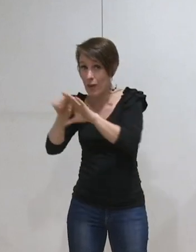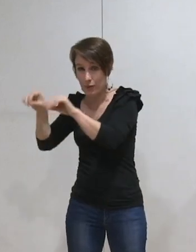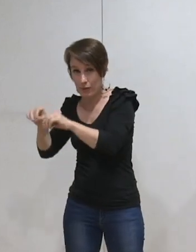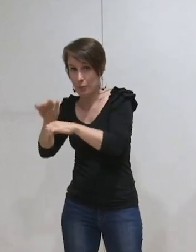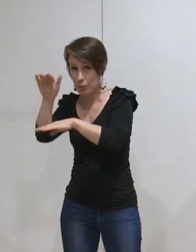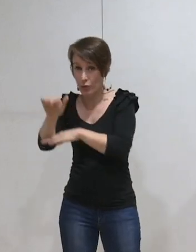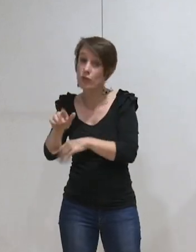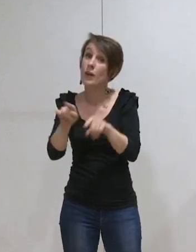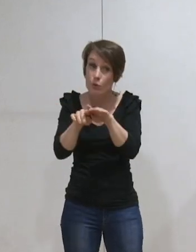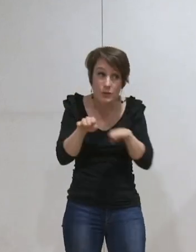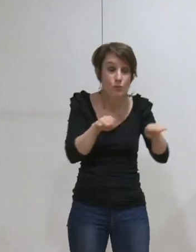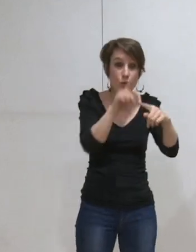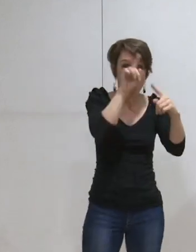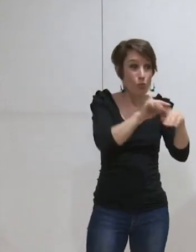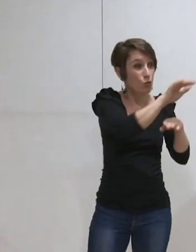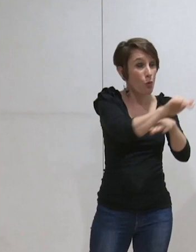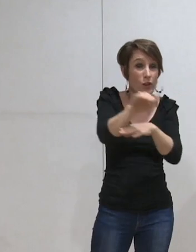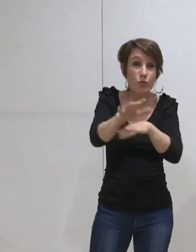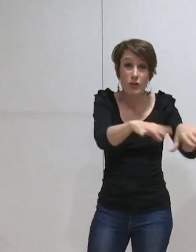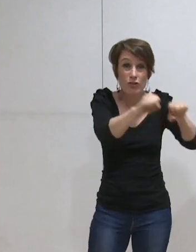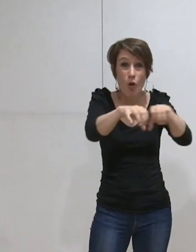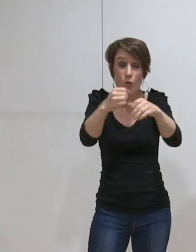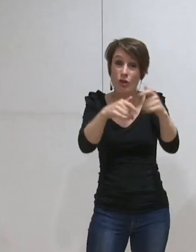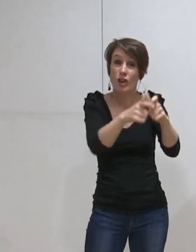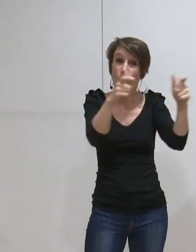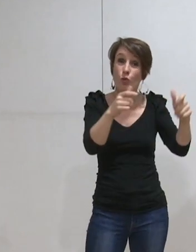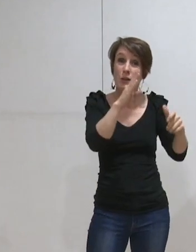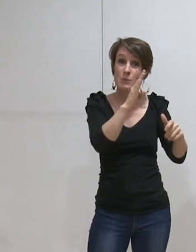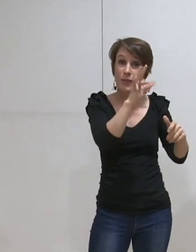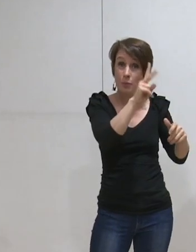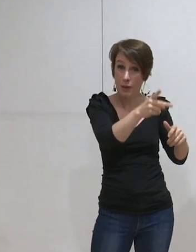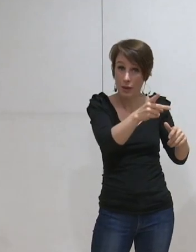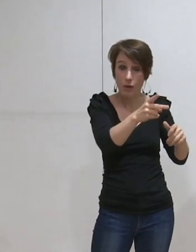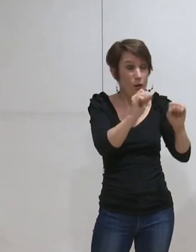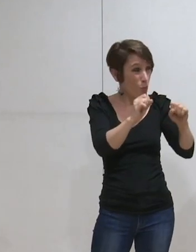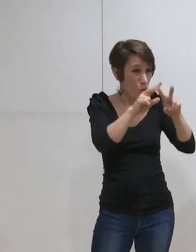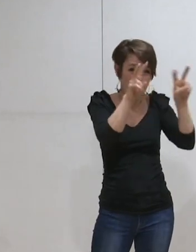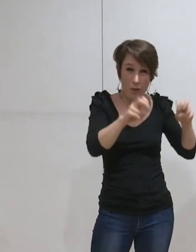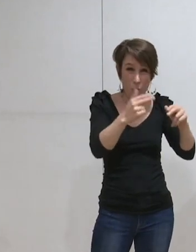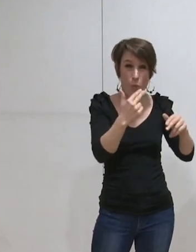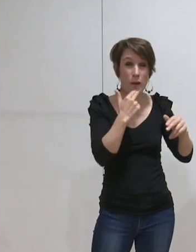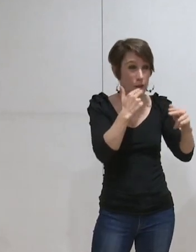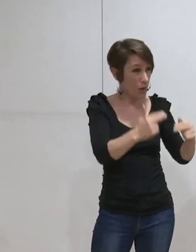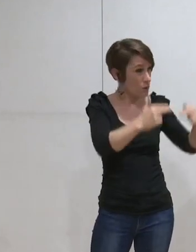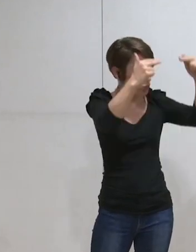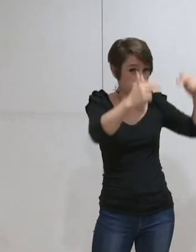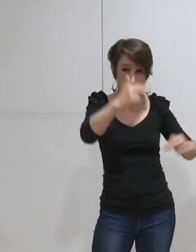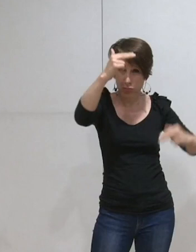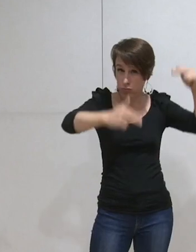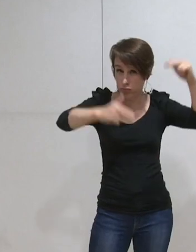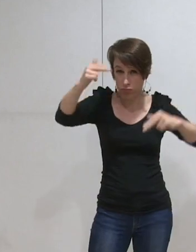dans le BTP des emplois non délocalisables et et accessible à divers niveaux de qualification cette action publique est